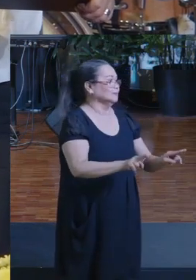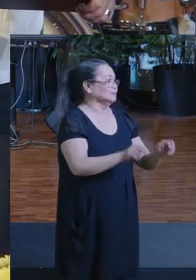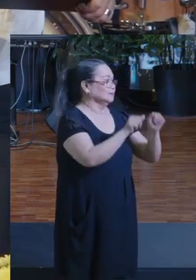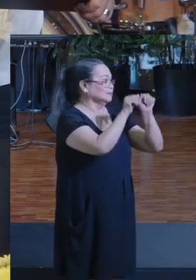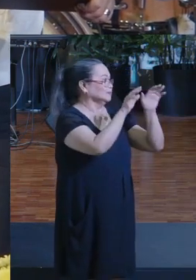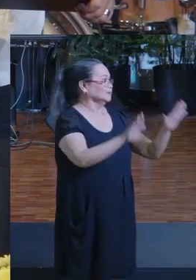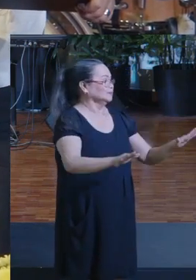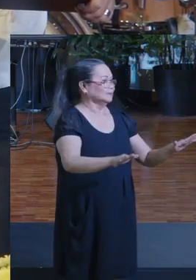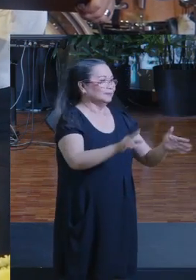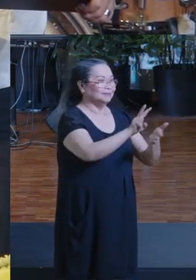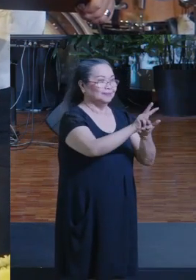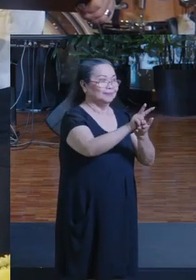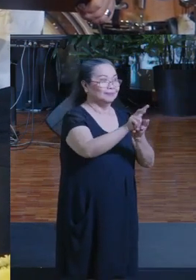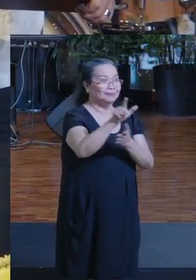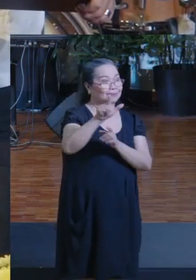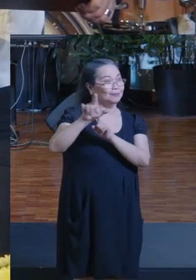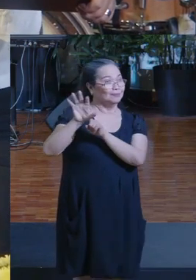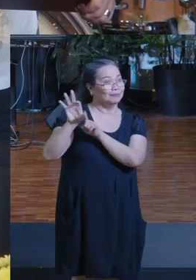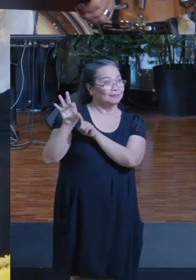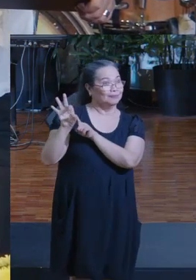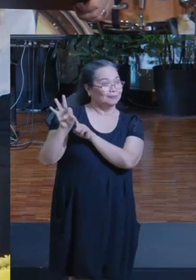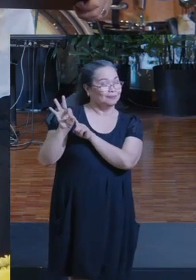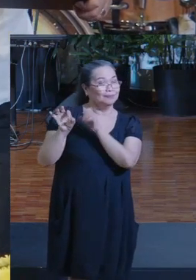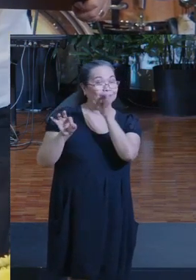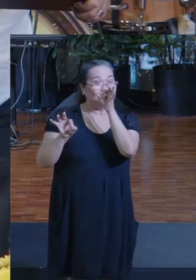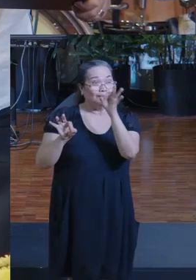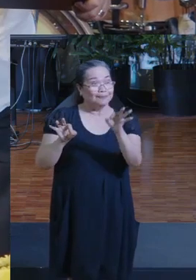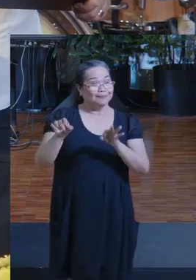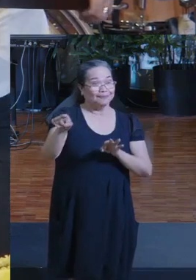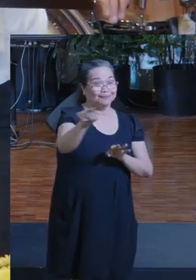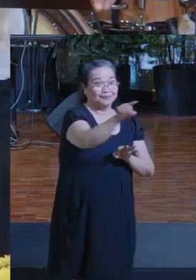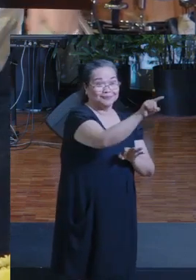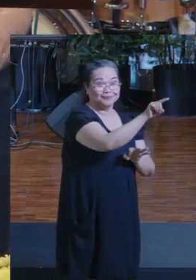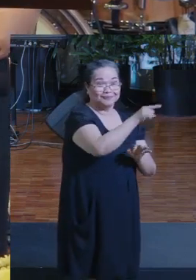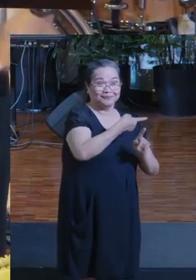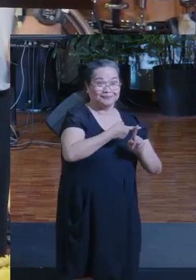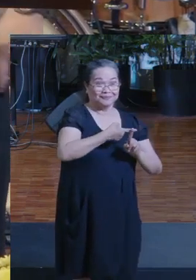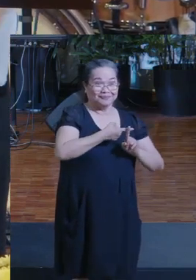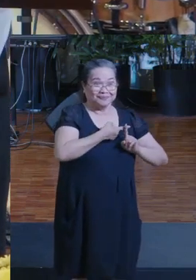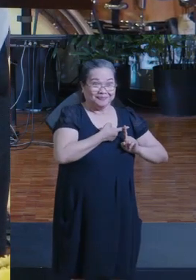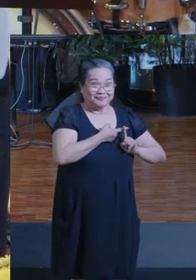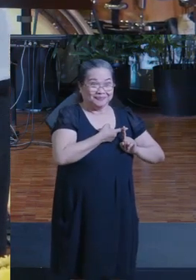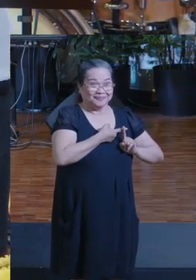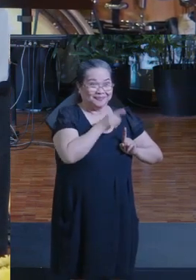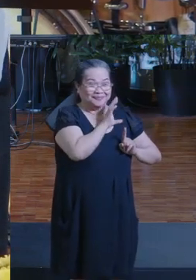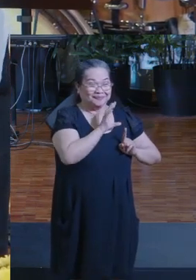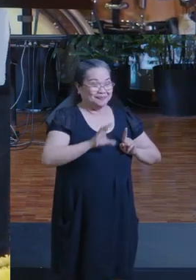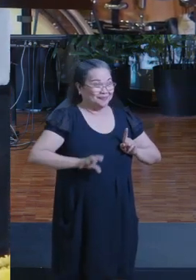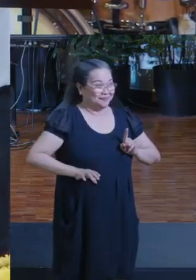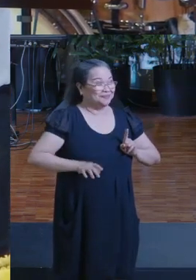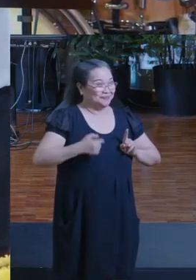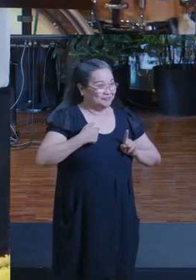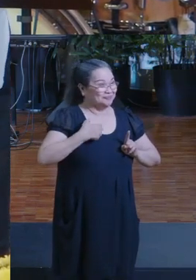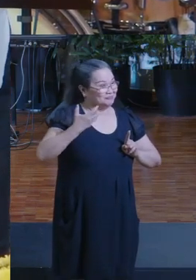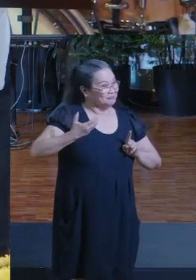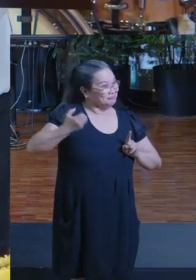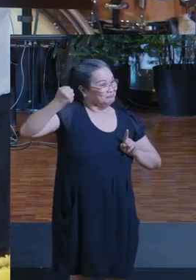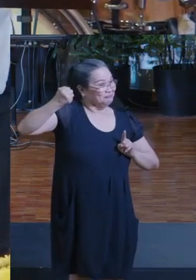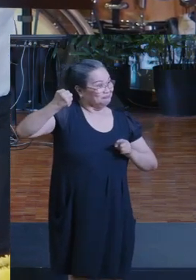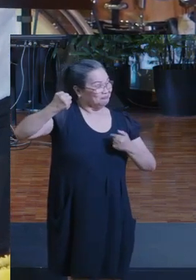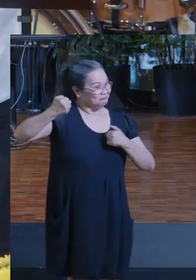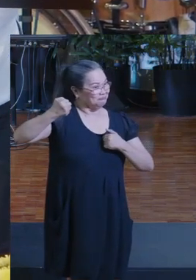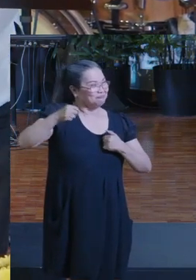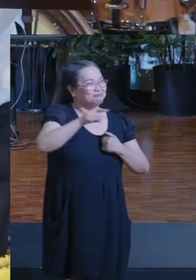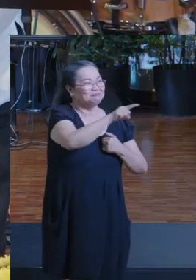Verse 29, and if you are Christ's, if you are in Christ, then you are